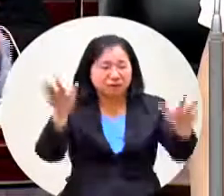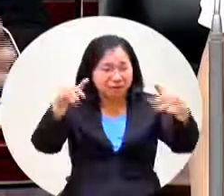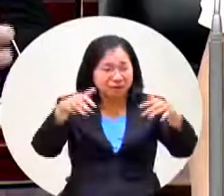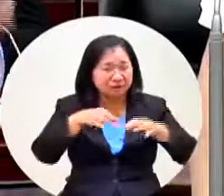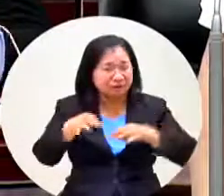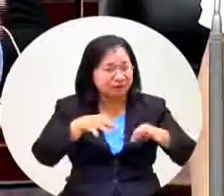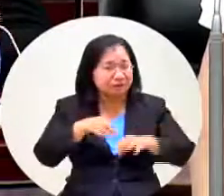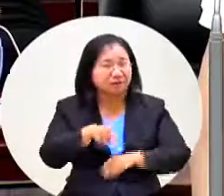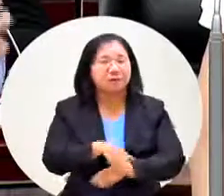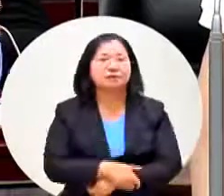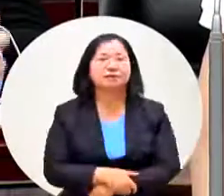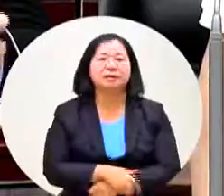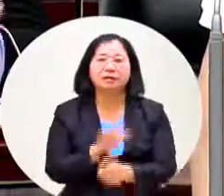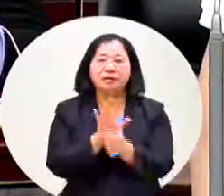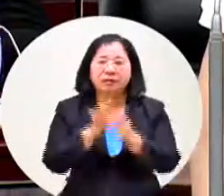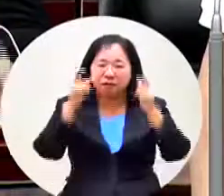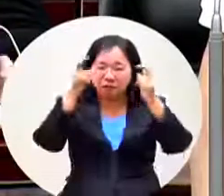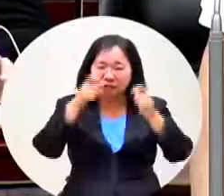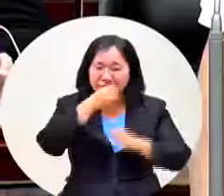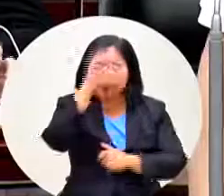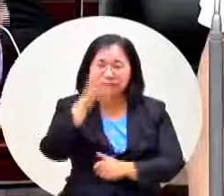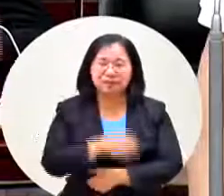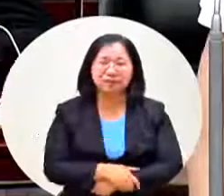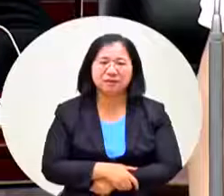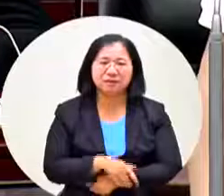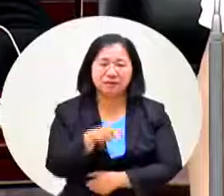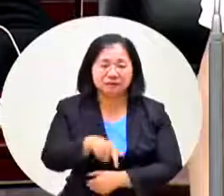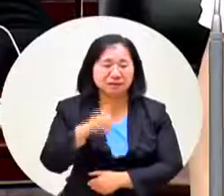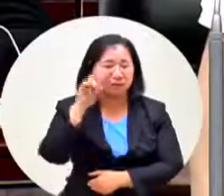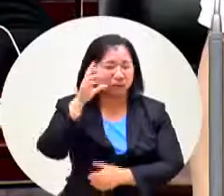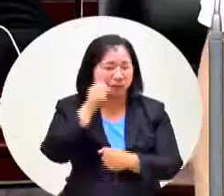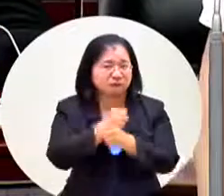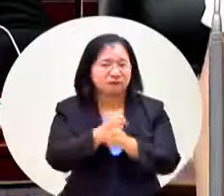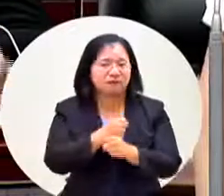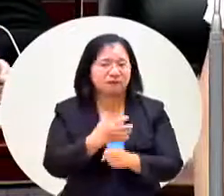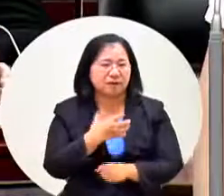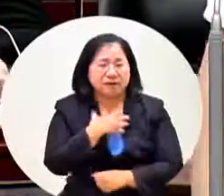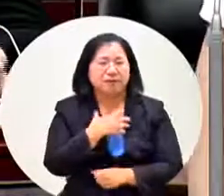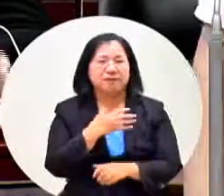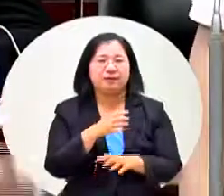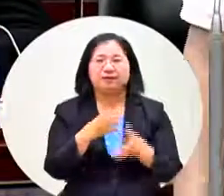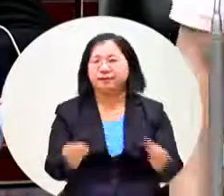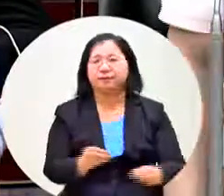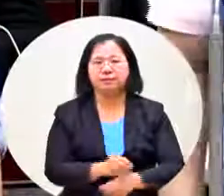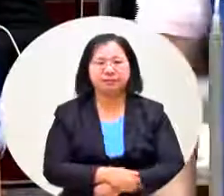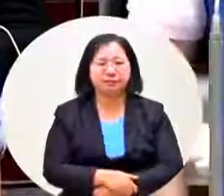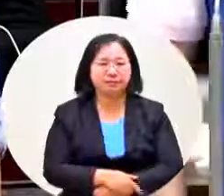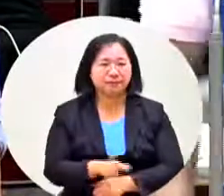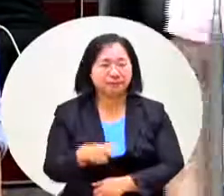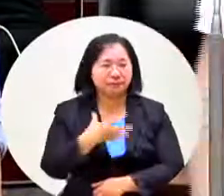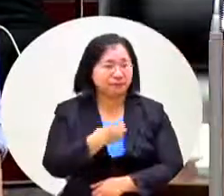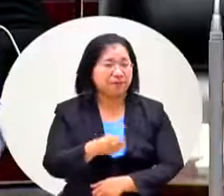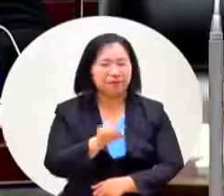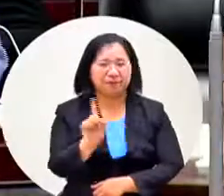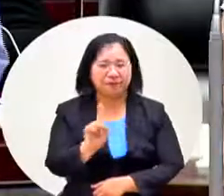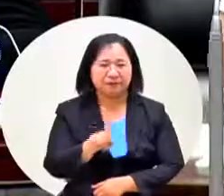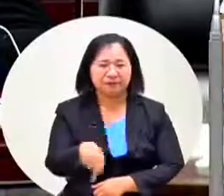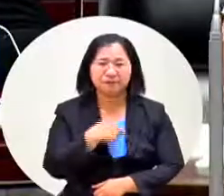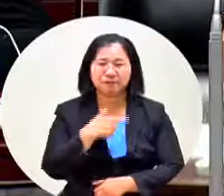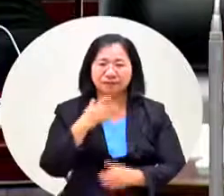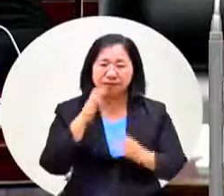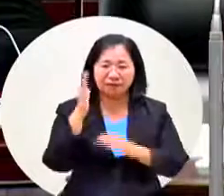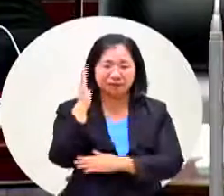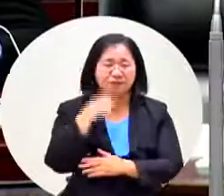营造一个友善的环境，大量吸引招商，还要帮助高雄的青年子弟将来来创业，叫他们不要害